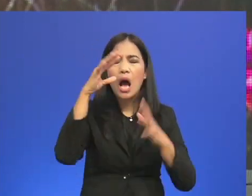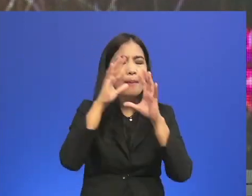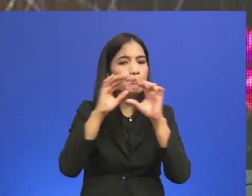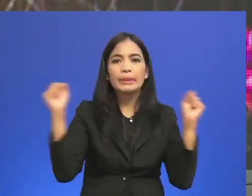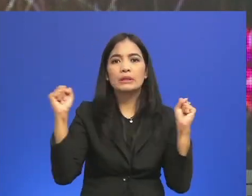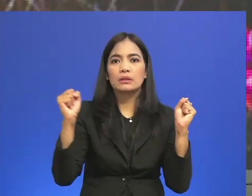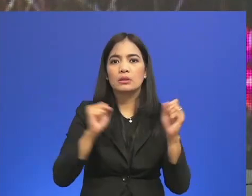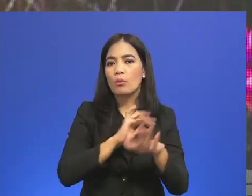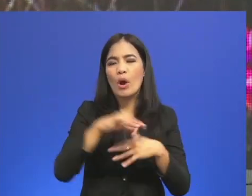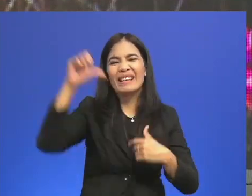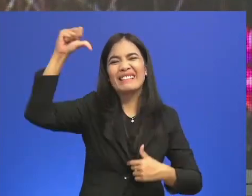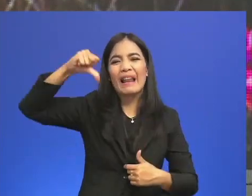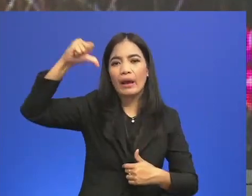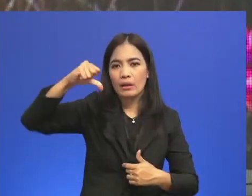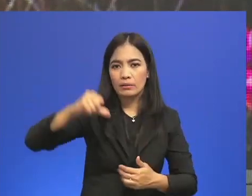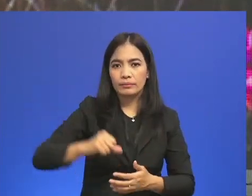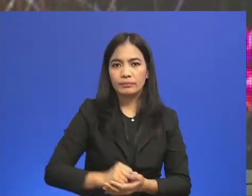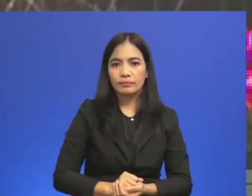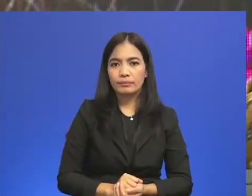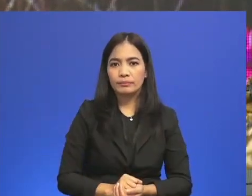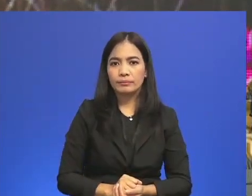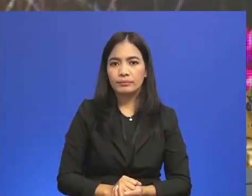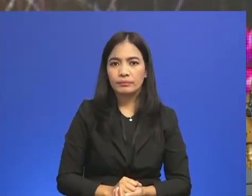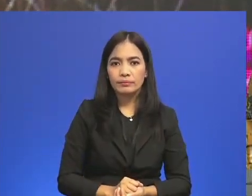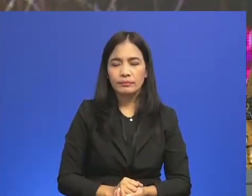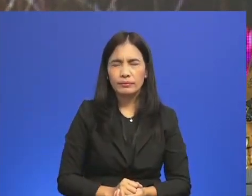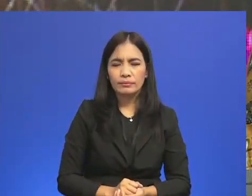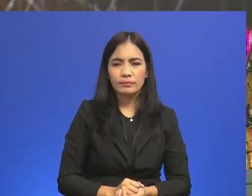sama sekali. Ya?